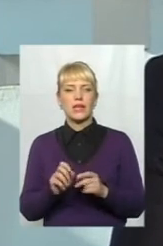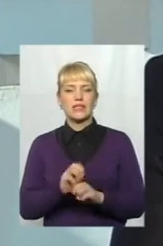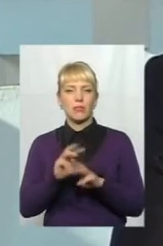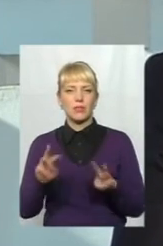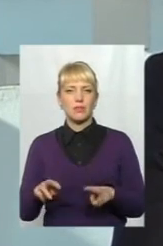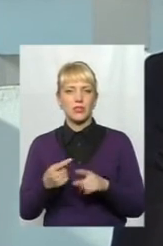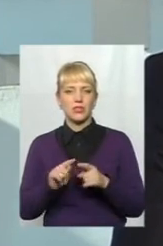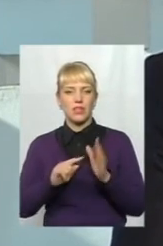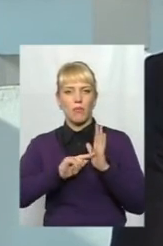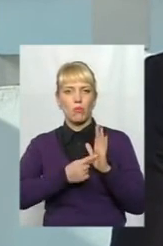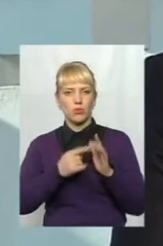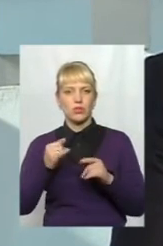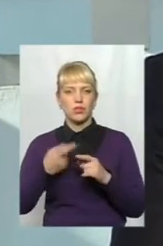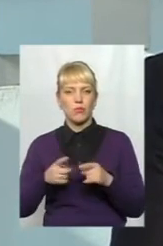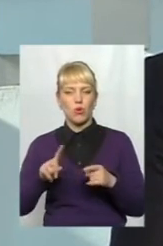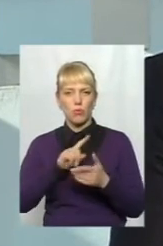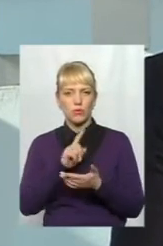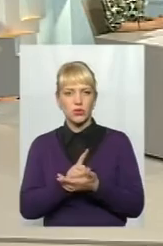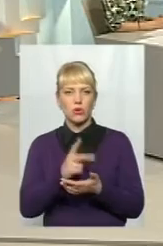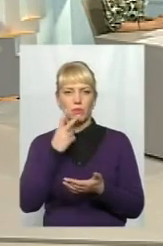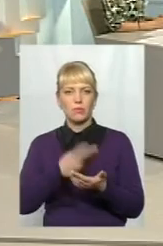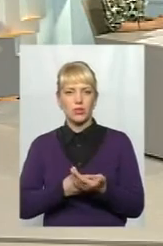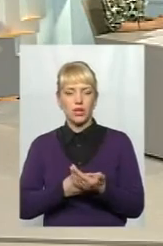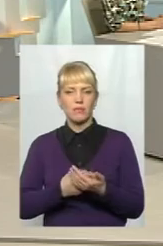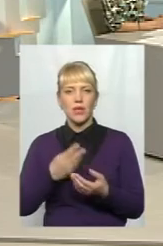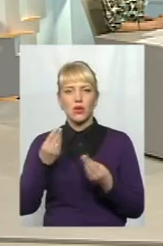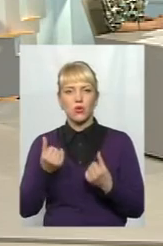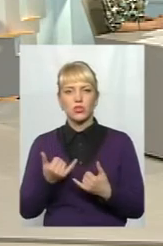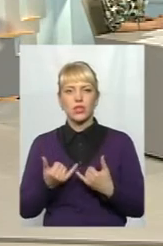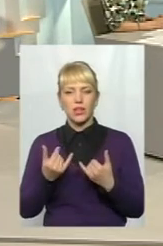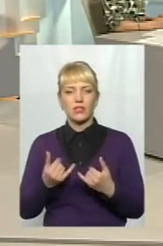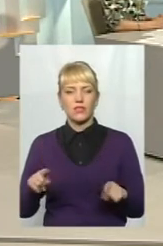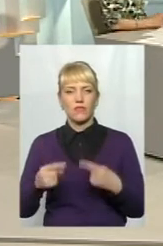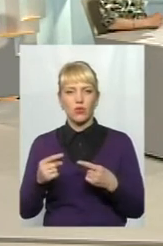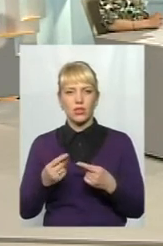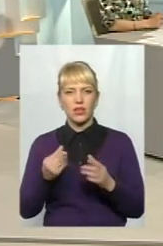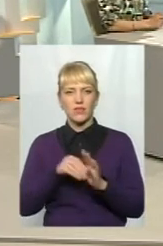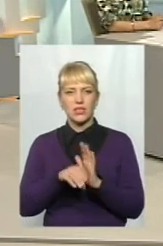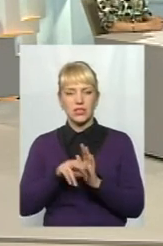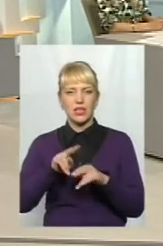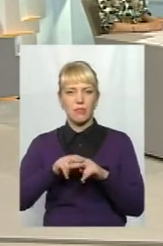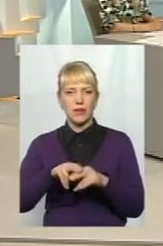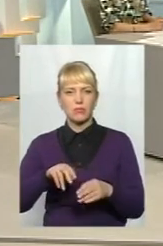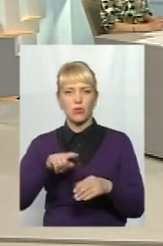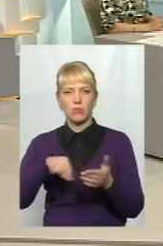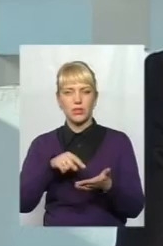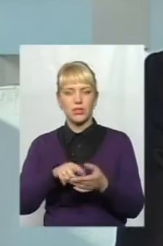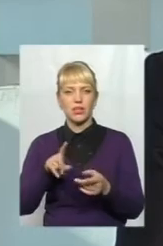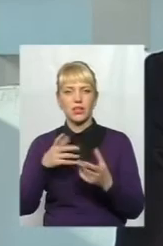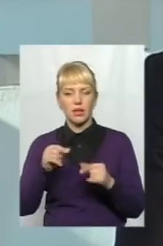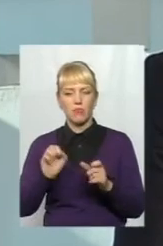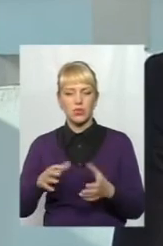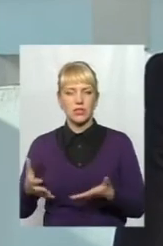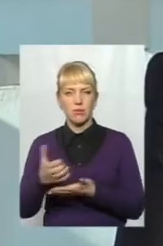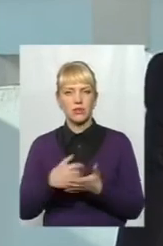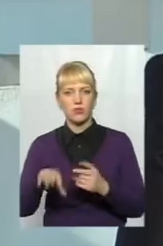Це ми обов'язково передбачили кошти на створення інвестиційного паспорту міста, де ми повинні зібрати всю інформацію, яку володіє